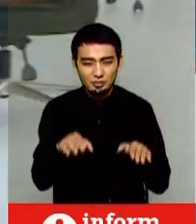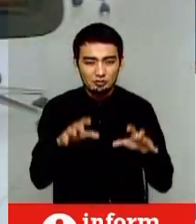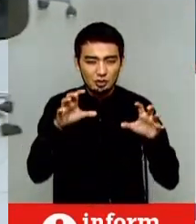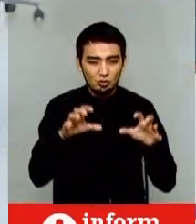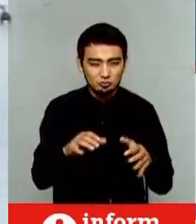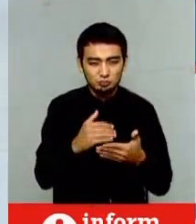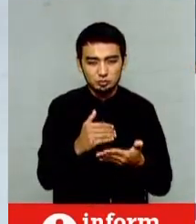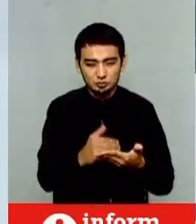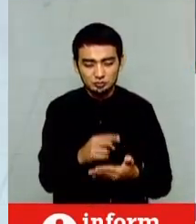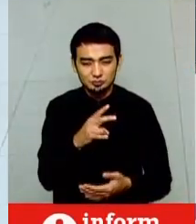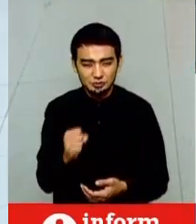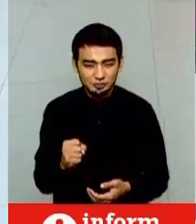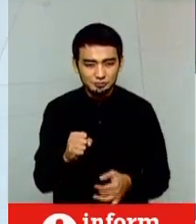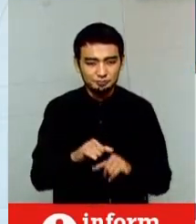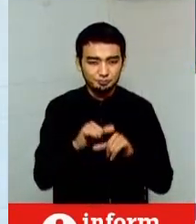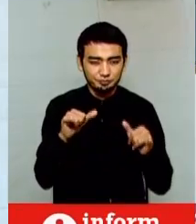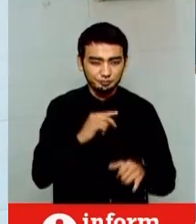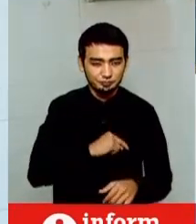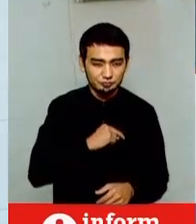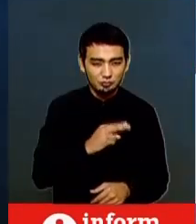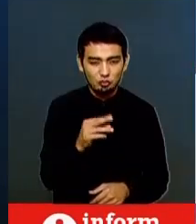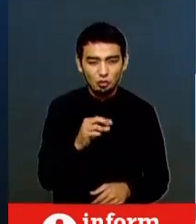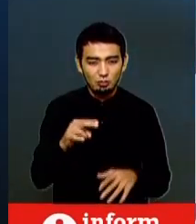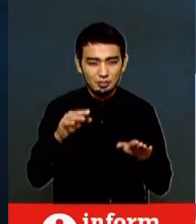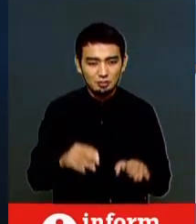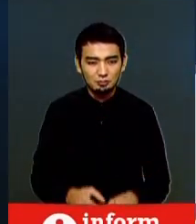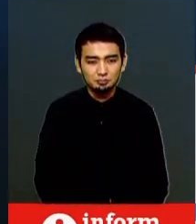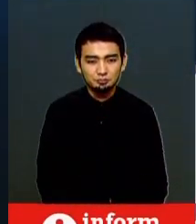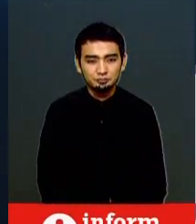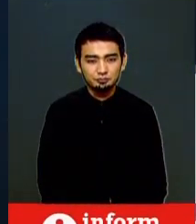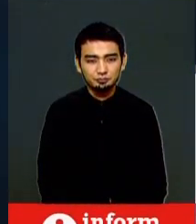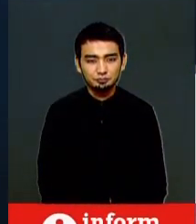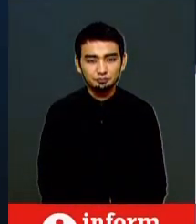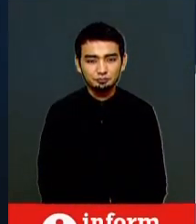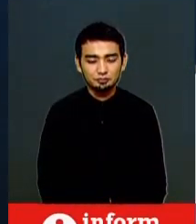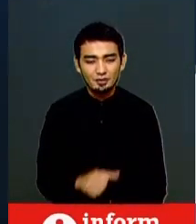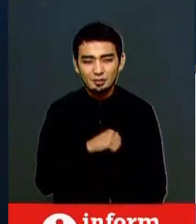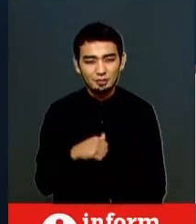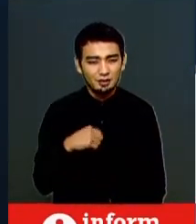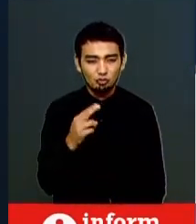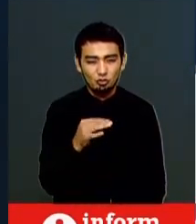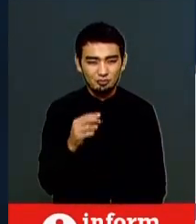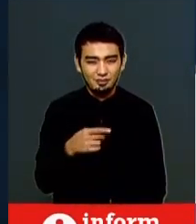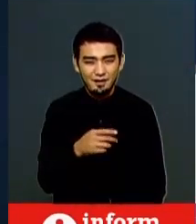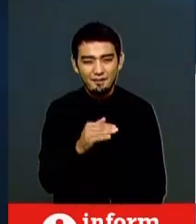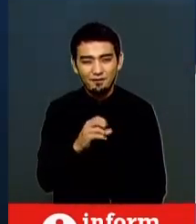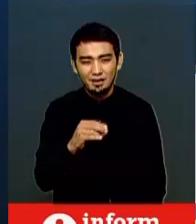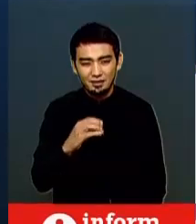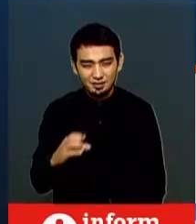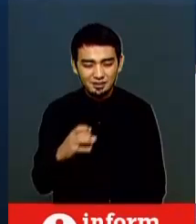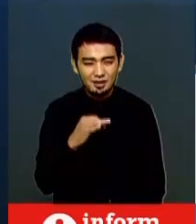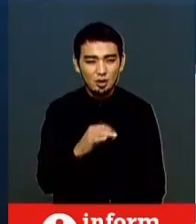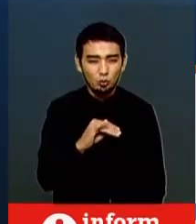законопроект по повышению статуса работников госкорпорации. Сама госкорпорация не имеет финансовой и